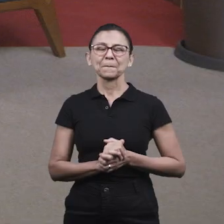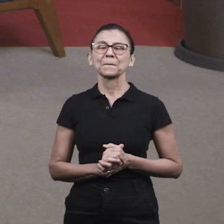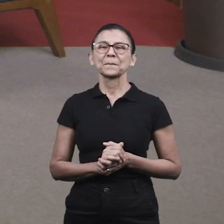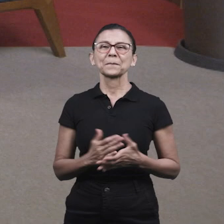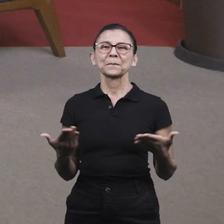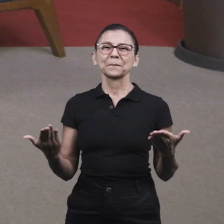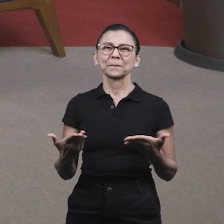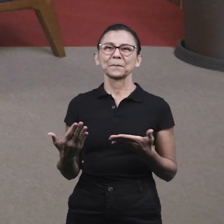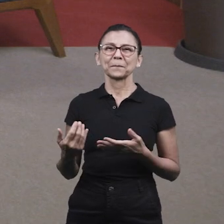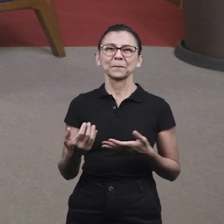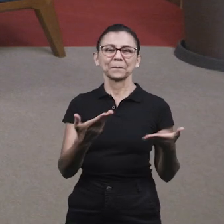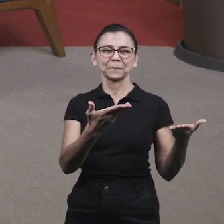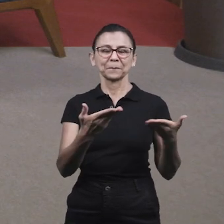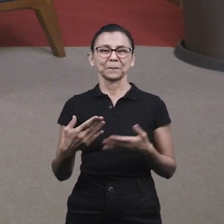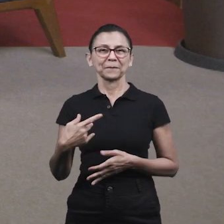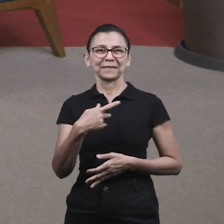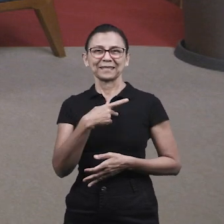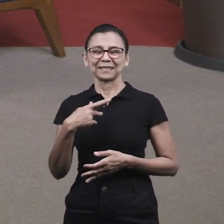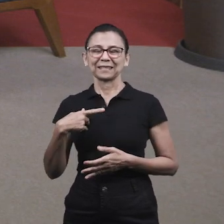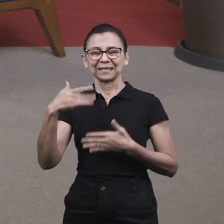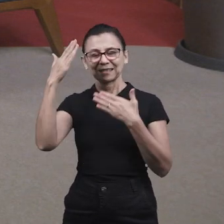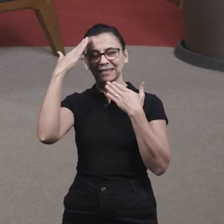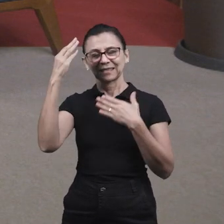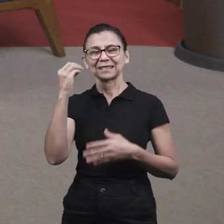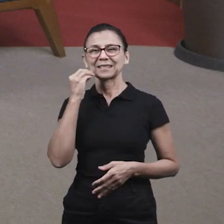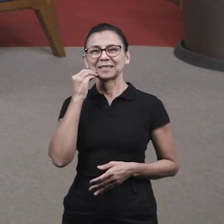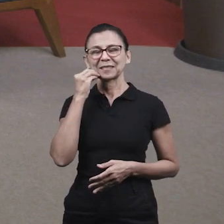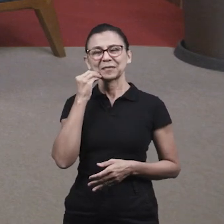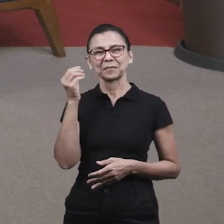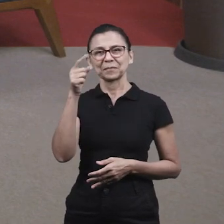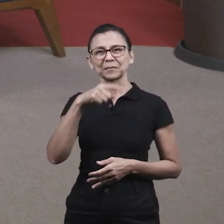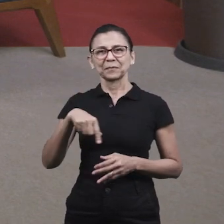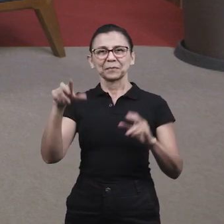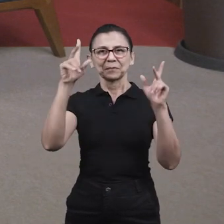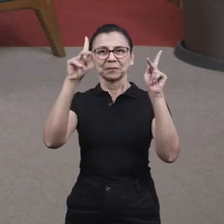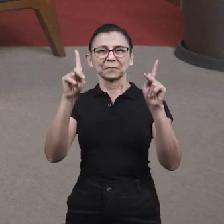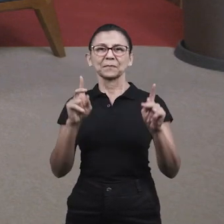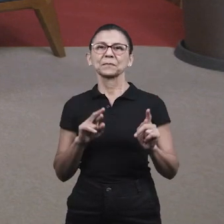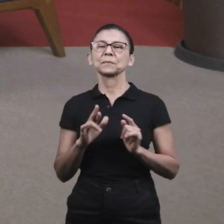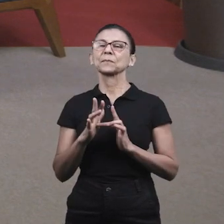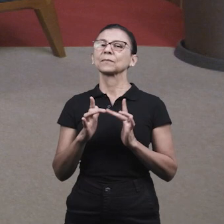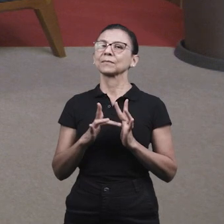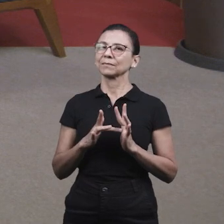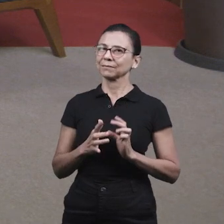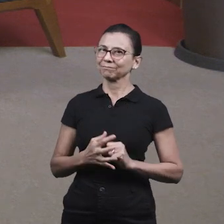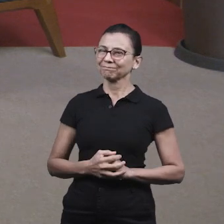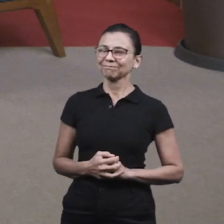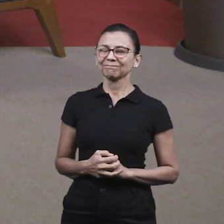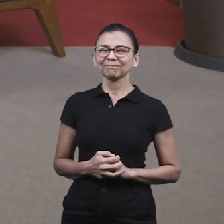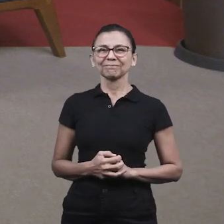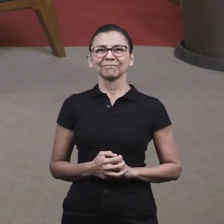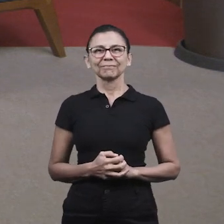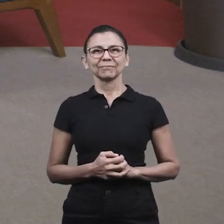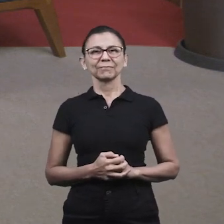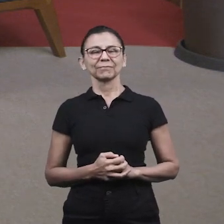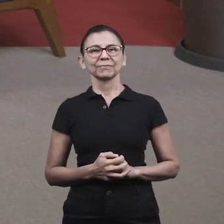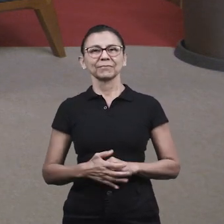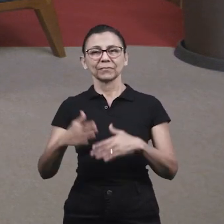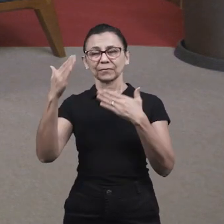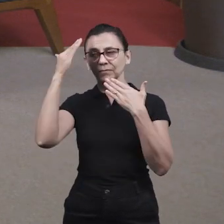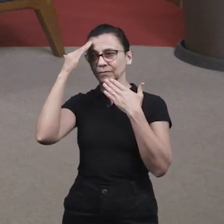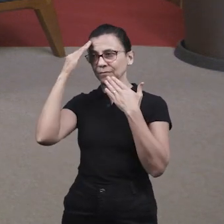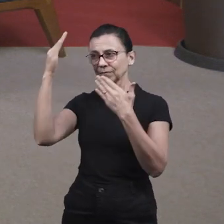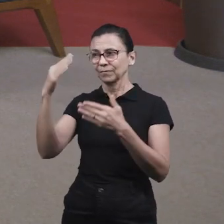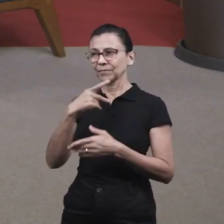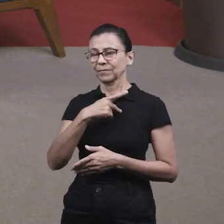ici notre contribution du groupe Sciences et Foi de l'Église chrétienne de Maranatha. Nous passons la parole au pasteur et on remercie aussi l'opportunité